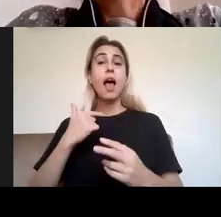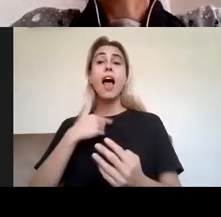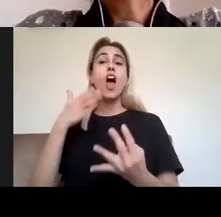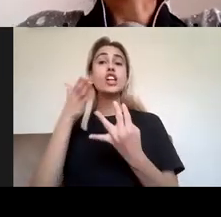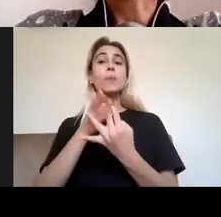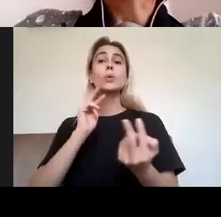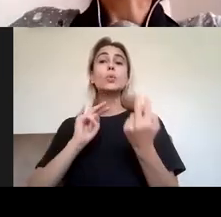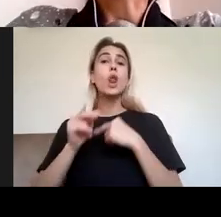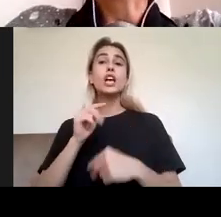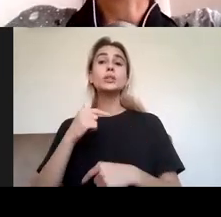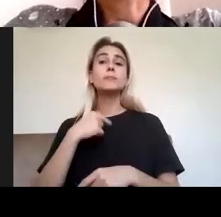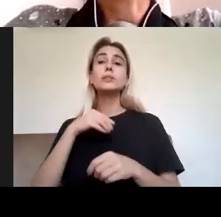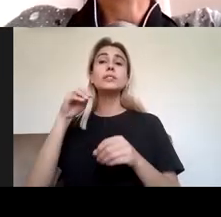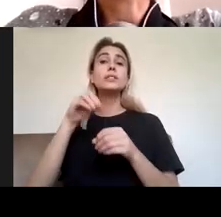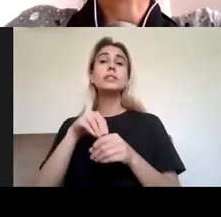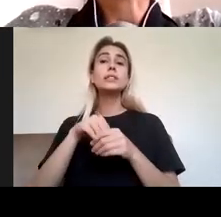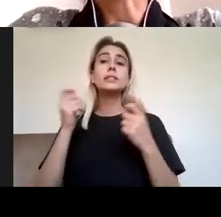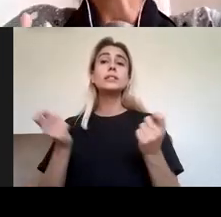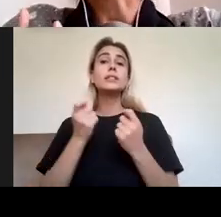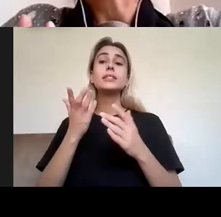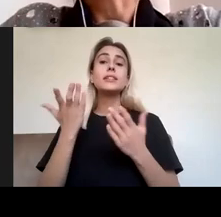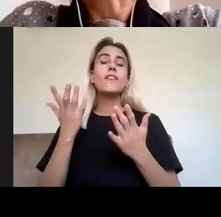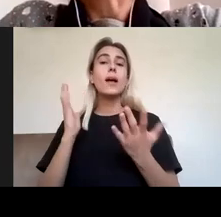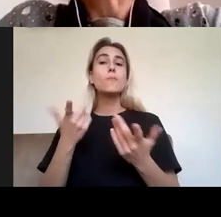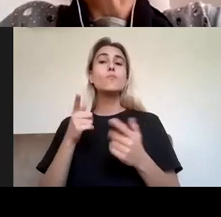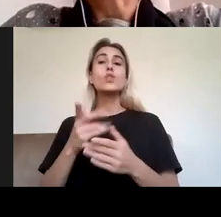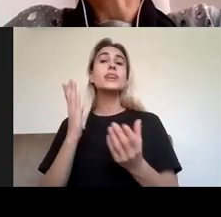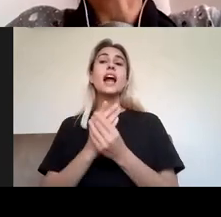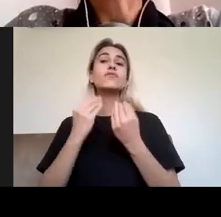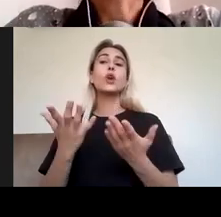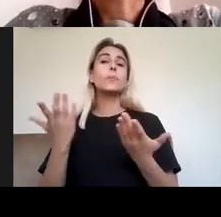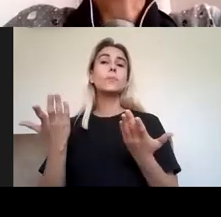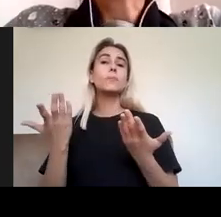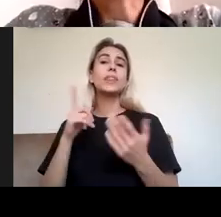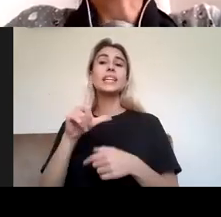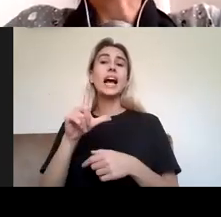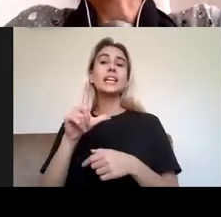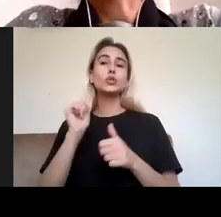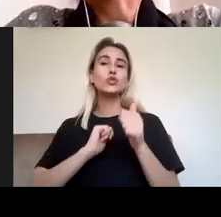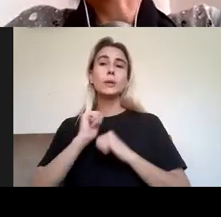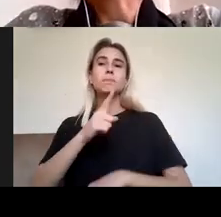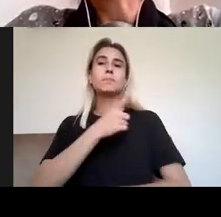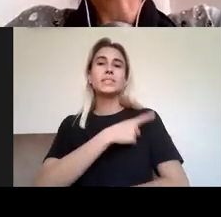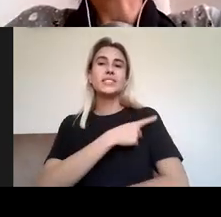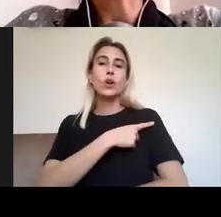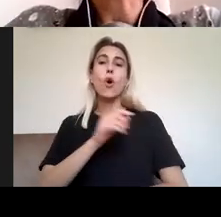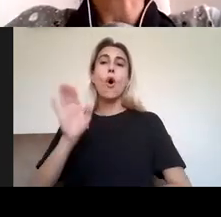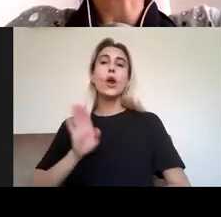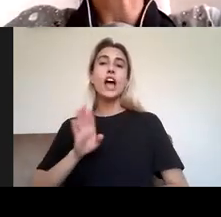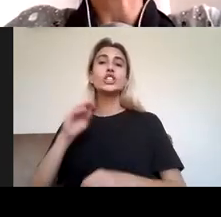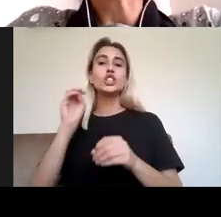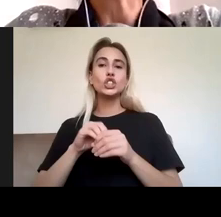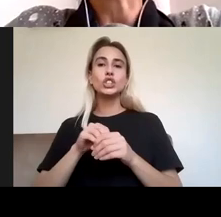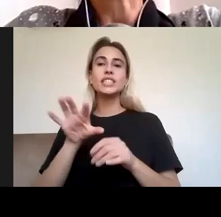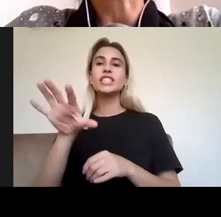ulaşım sahasında hatta böyle bir ders veriyorum. Yani lisansta birinci sınıflar öğrencilerimiz için